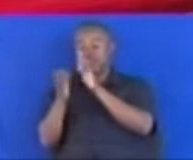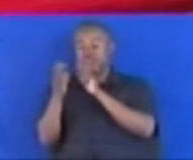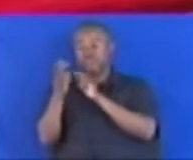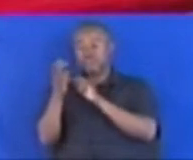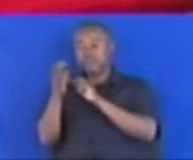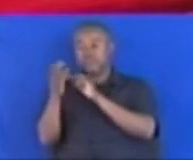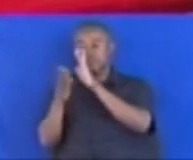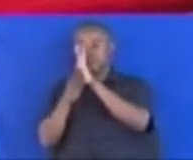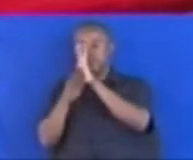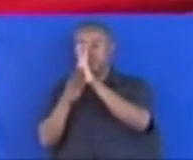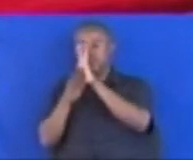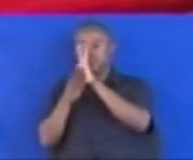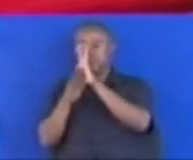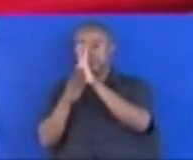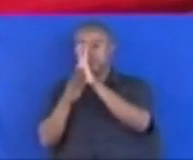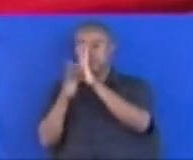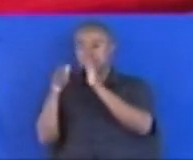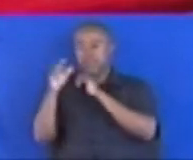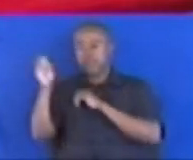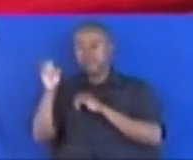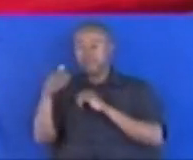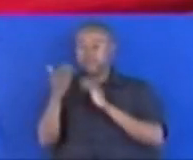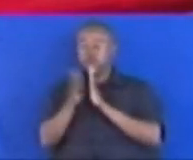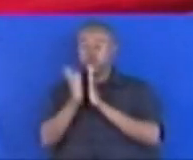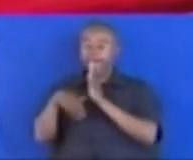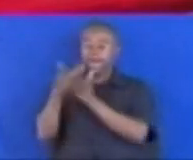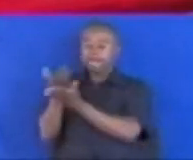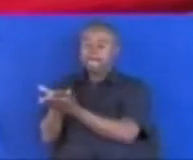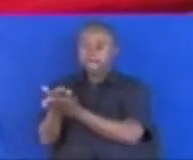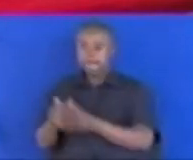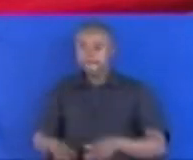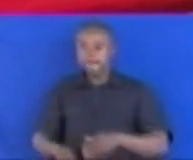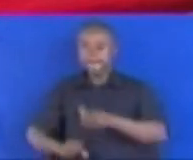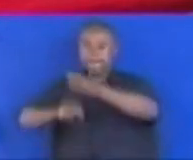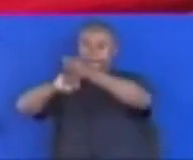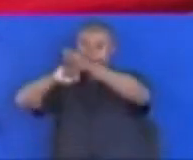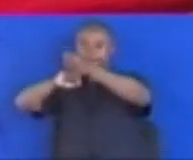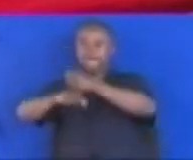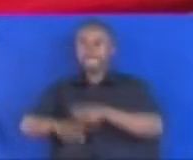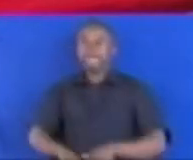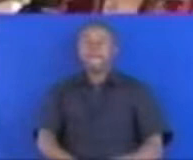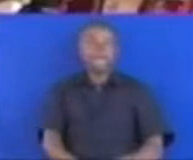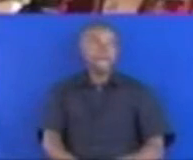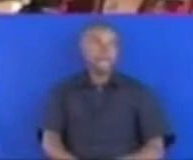43,625,929,000. Mheshimiwa spika, naomba kuwasilisha na unga mkono hoja.